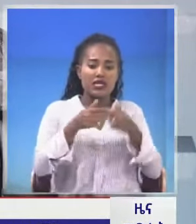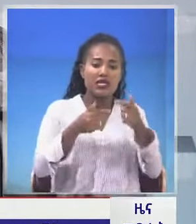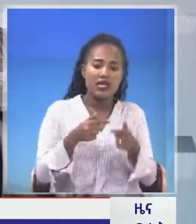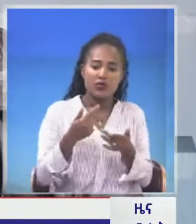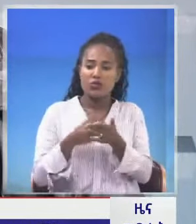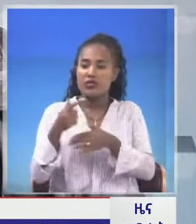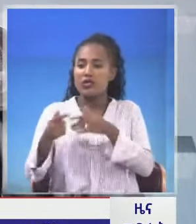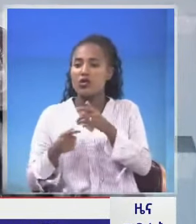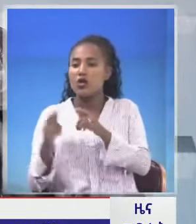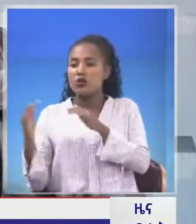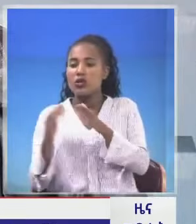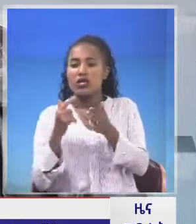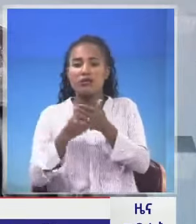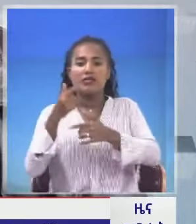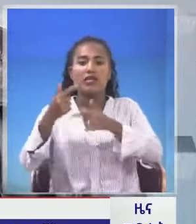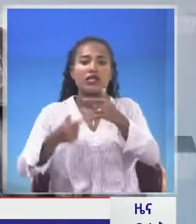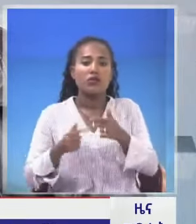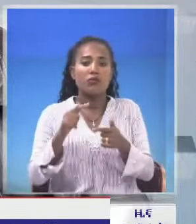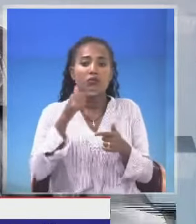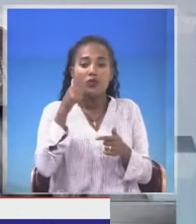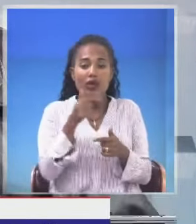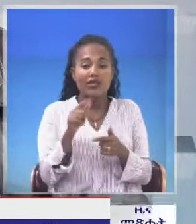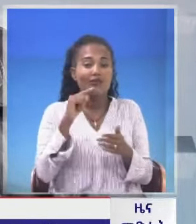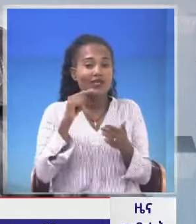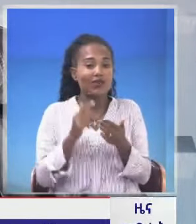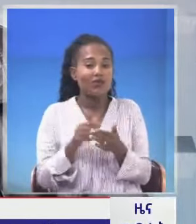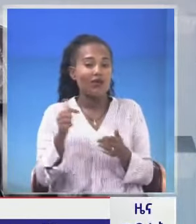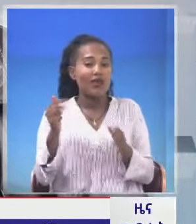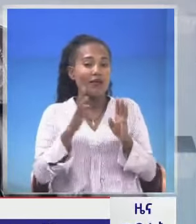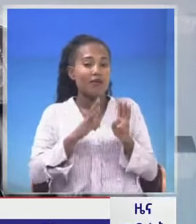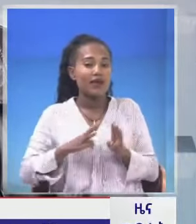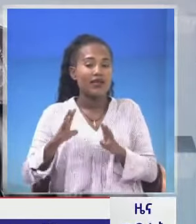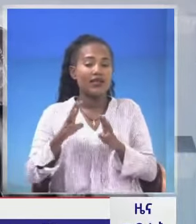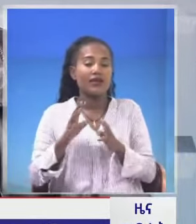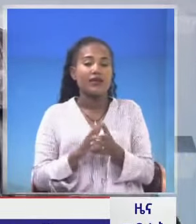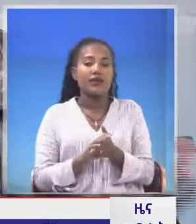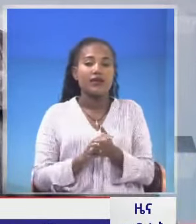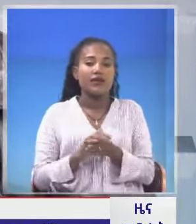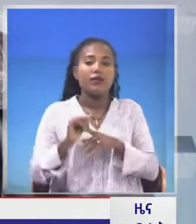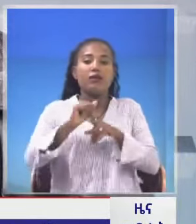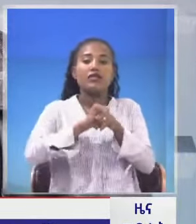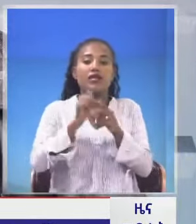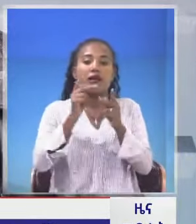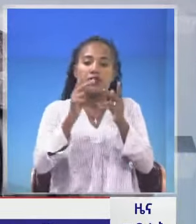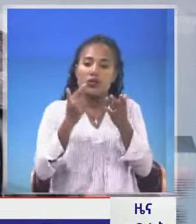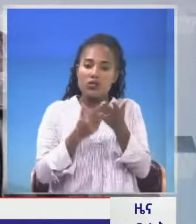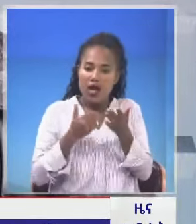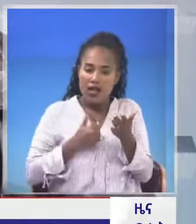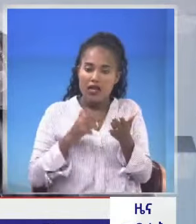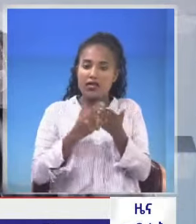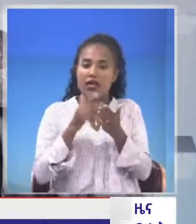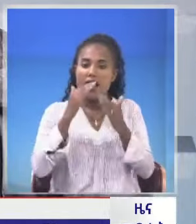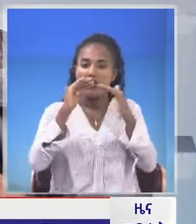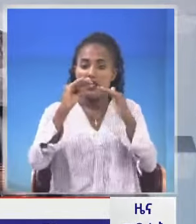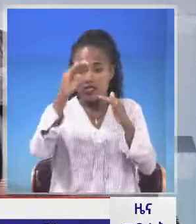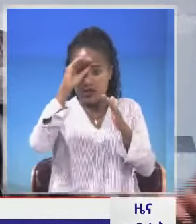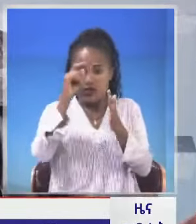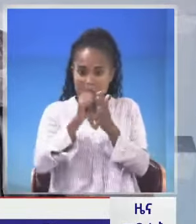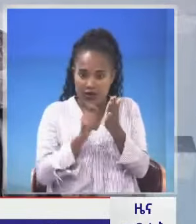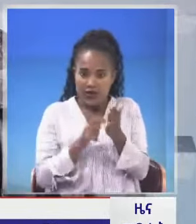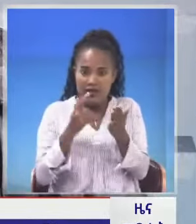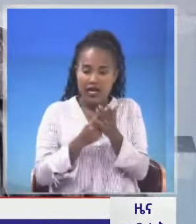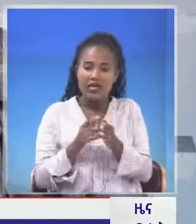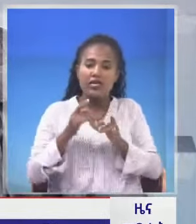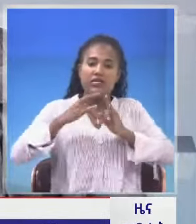ጦር በዚህ በኩል እየዘመተ ነው የሚሉ አይነት መረጃዎች በሌላ መንገድ ማሰልጠኛ ቦታ እዚህ አለ፣ ይሄን ያክል ሰው ተመዘገበ፣ ይሄን ያክል ሰው